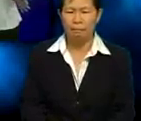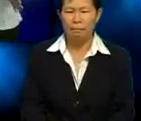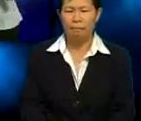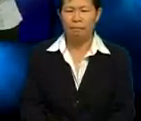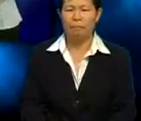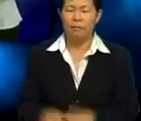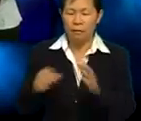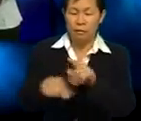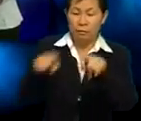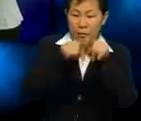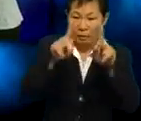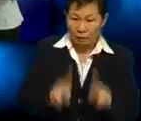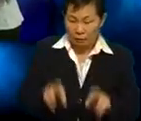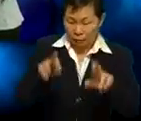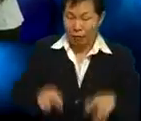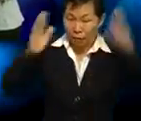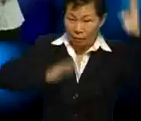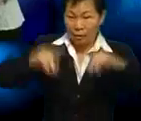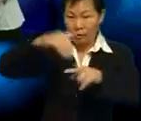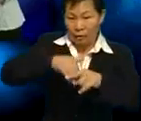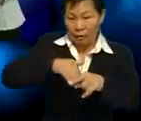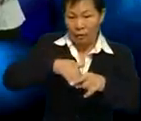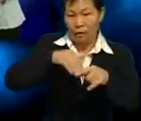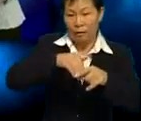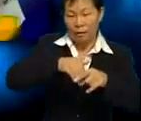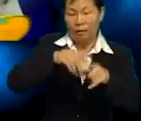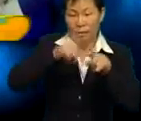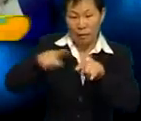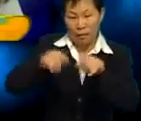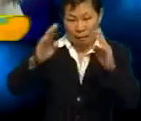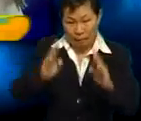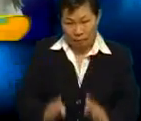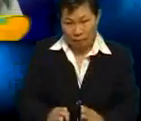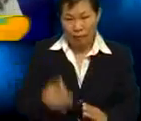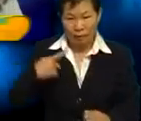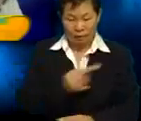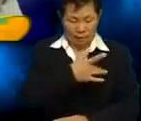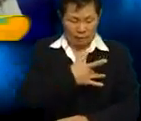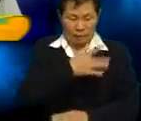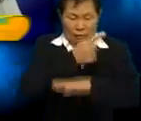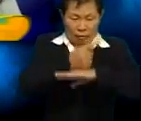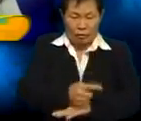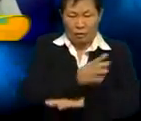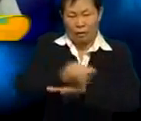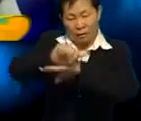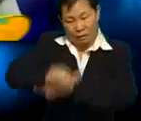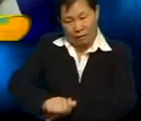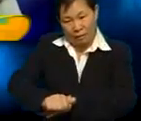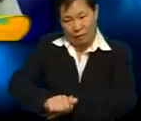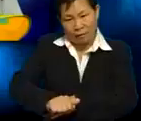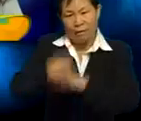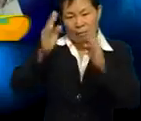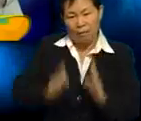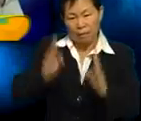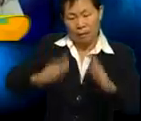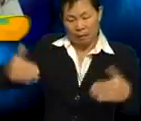Sebagai rakyat Malaysia yang hidup dalam rumpun kaum yang pelbagai, kita seharusnya pekak dengan tradisi dan adat bangsa-bangsa